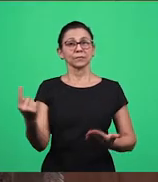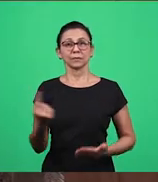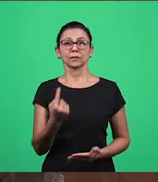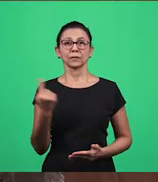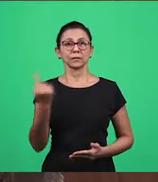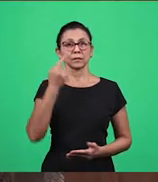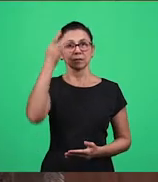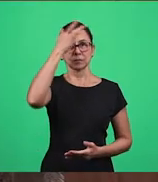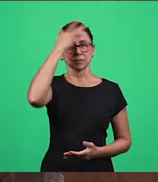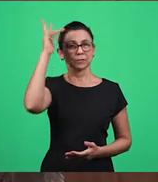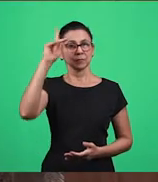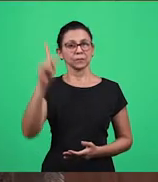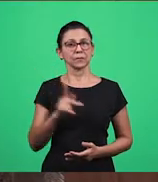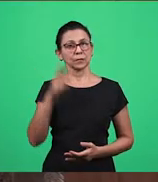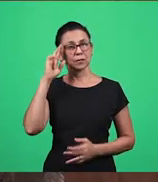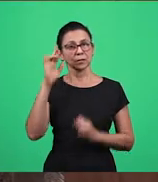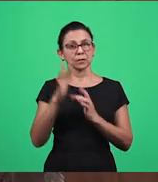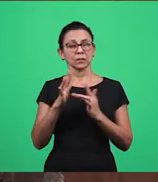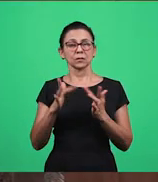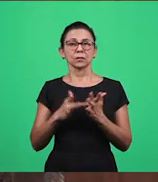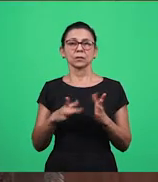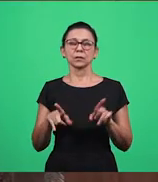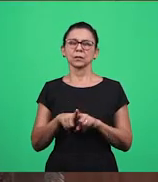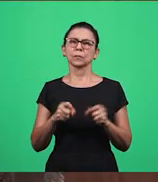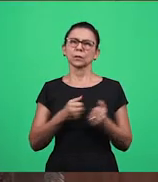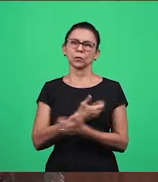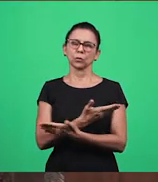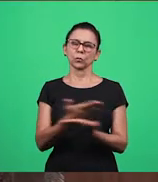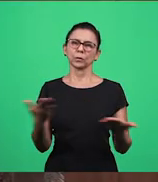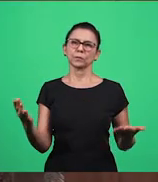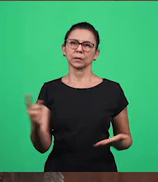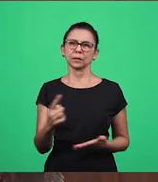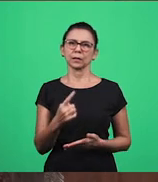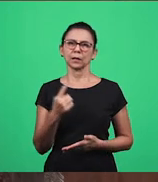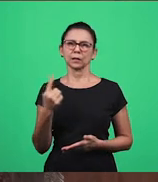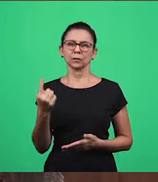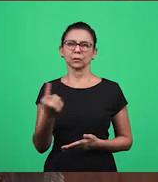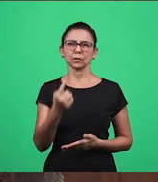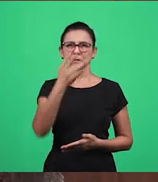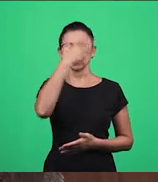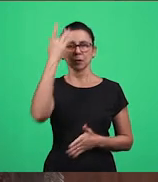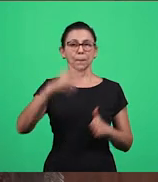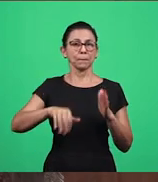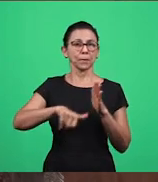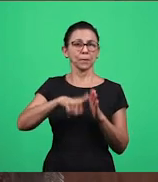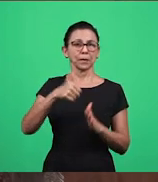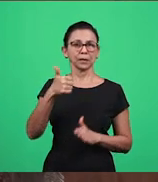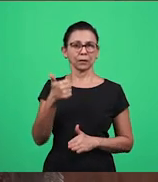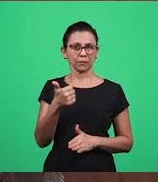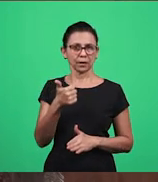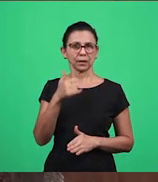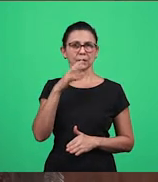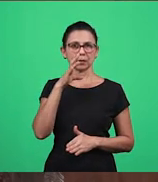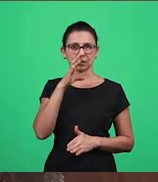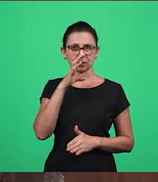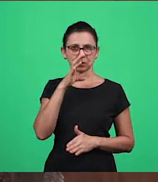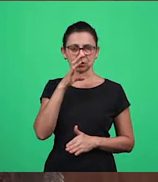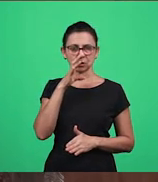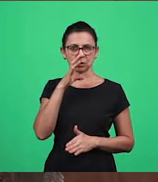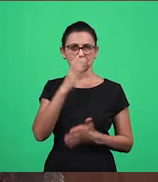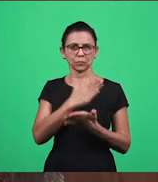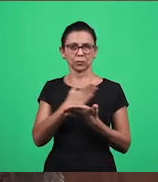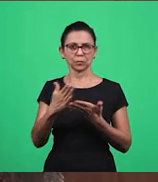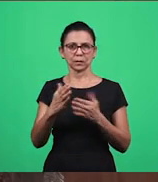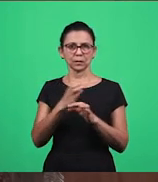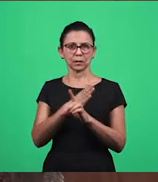Я приветствую всех миром Господа Иисуса. Я также приветствую тех, кто в первый раз с нами